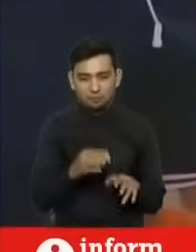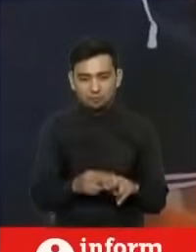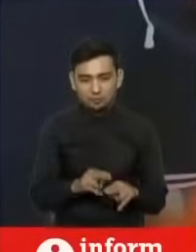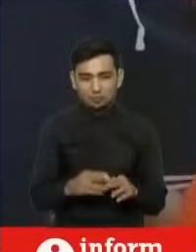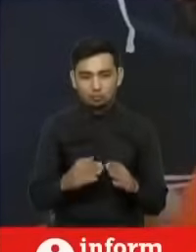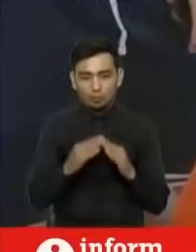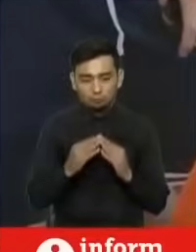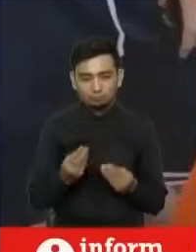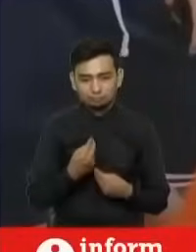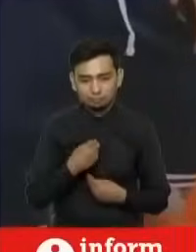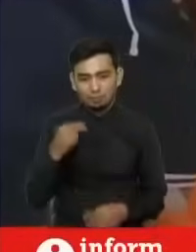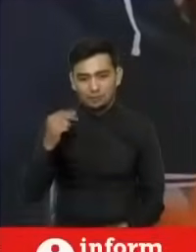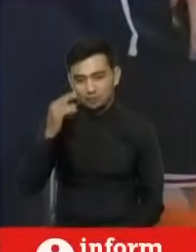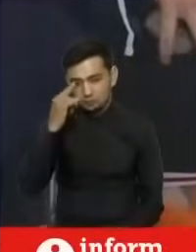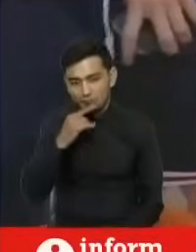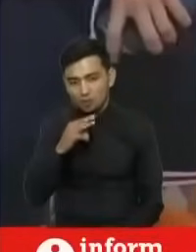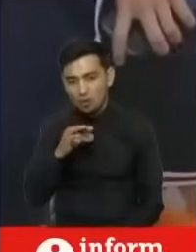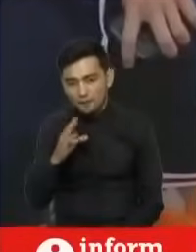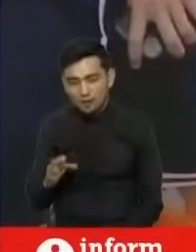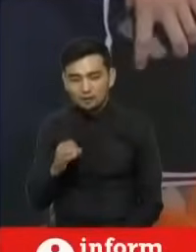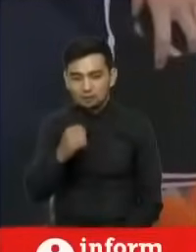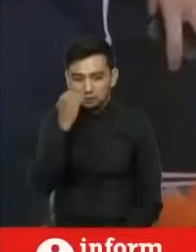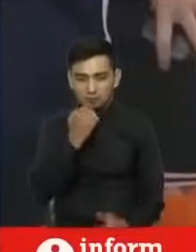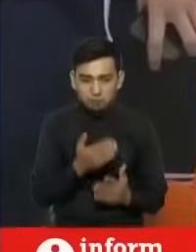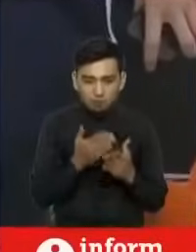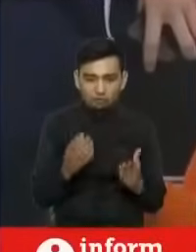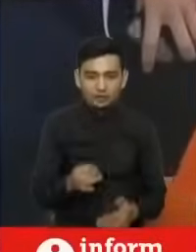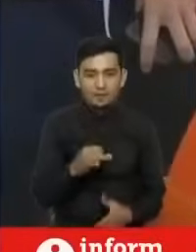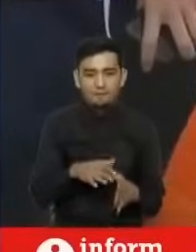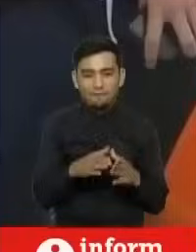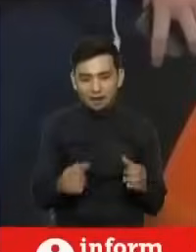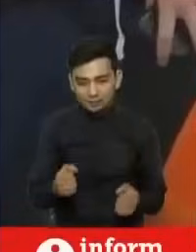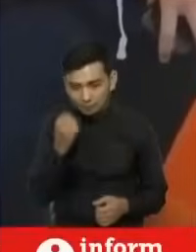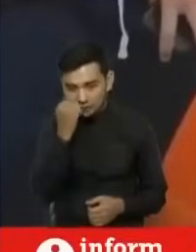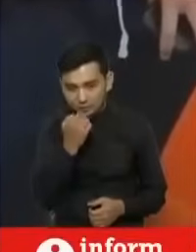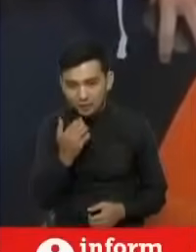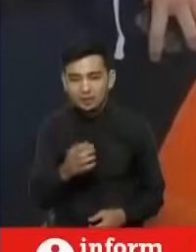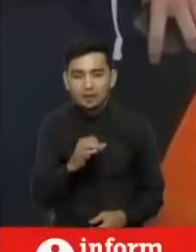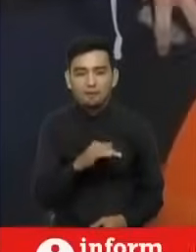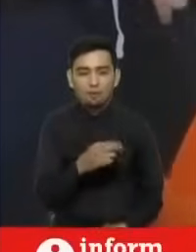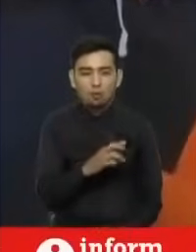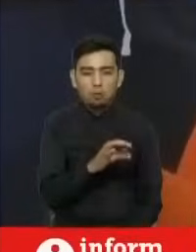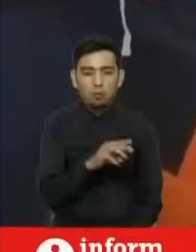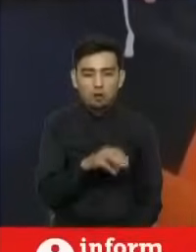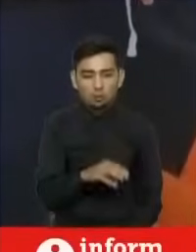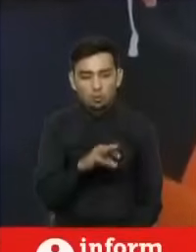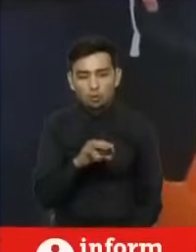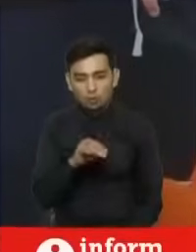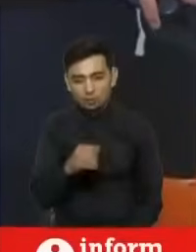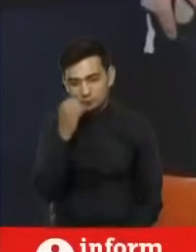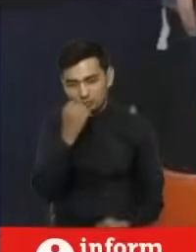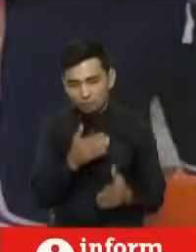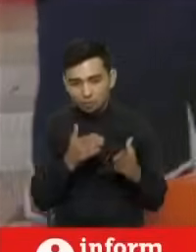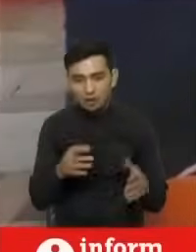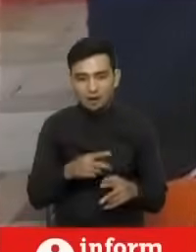президенту Токаеву. Благодарность наша бесконечна. Благодарим также местные власти и фонд Булата Утимуратова. Пусть в нашей стране будет больше